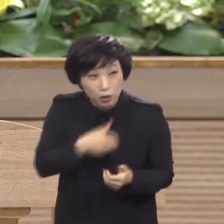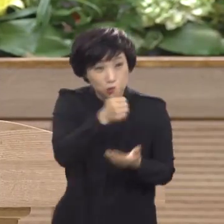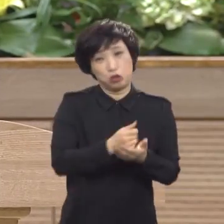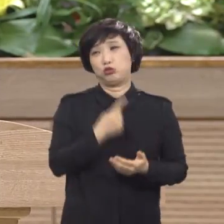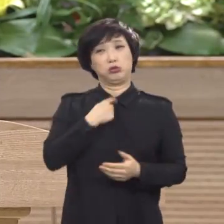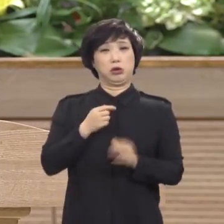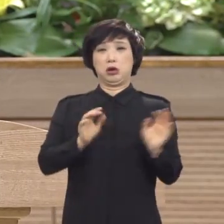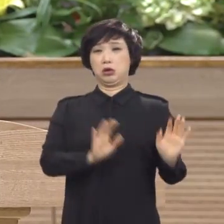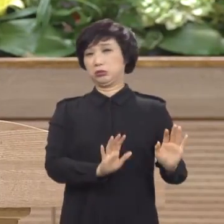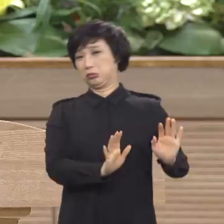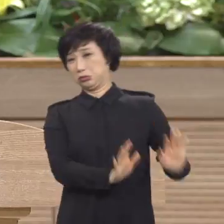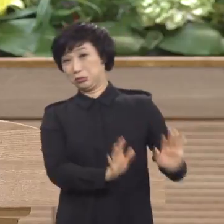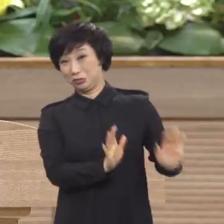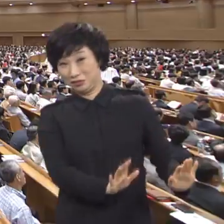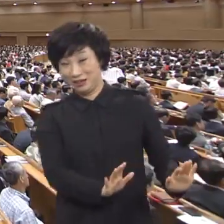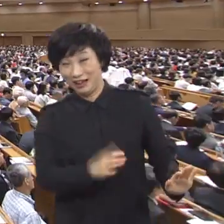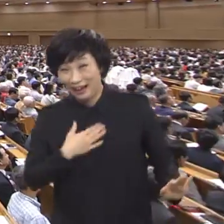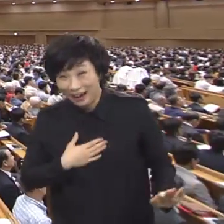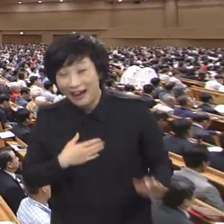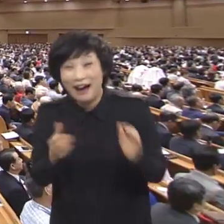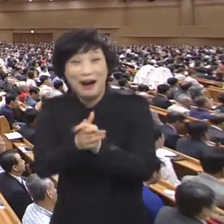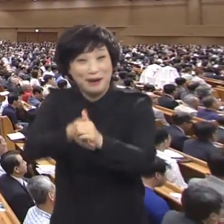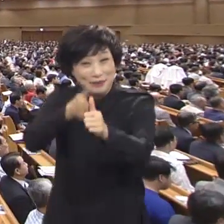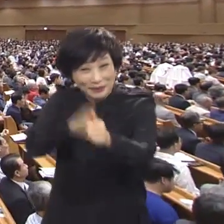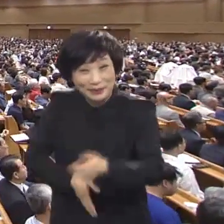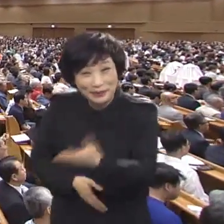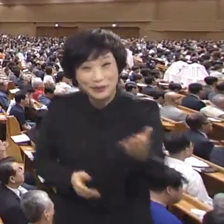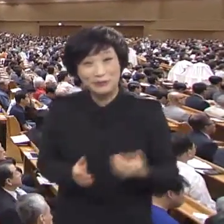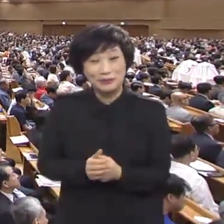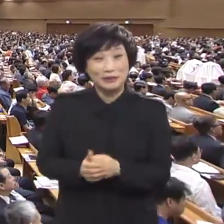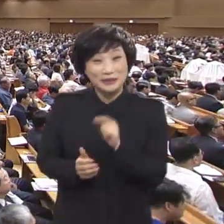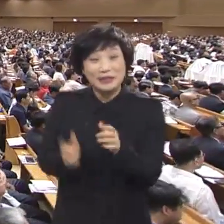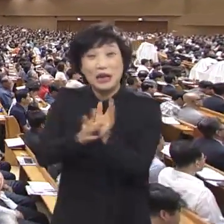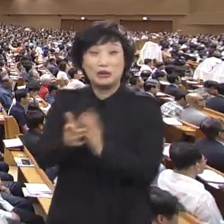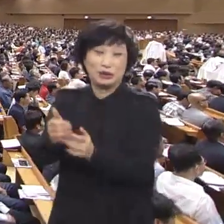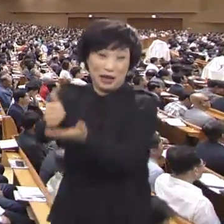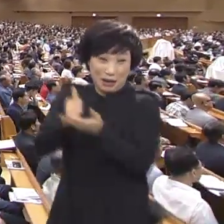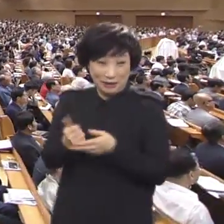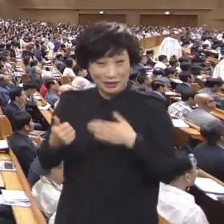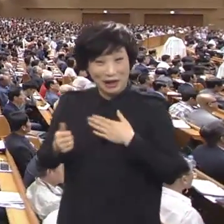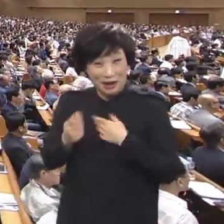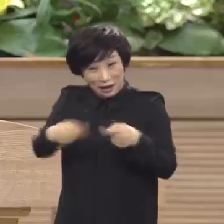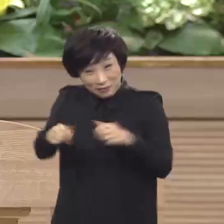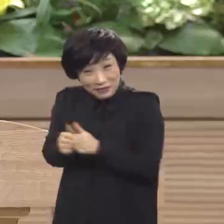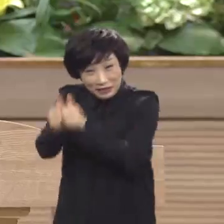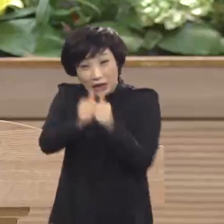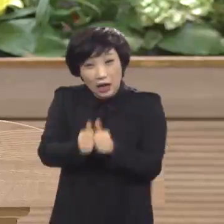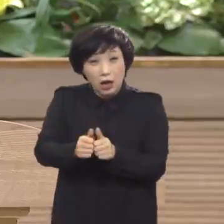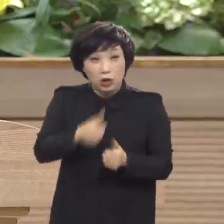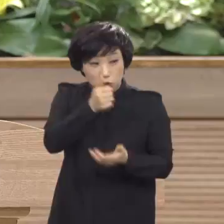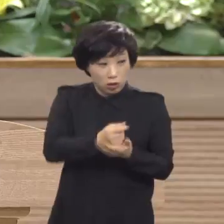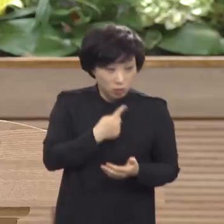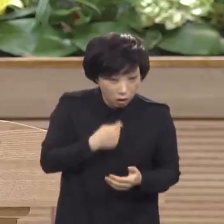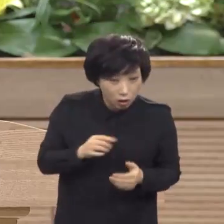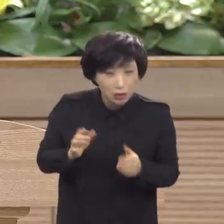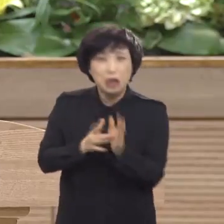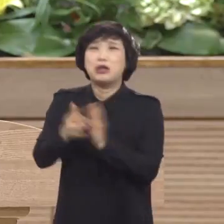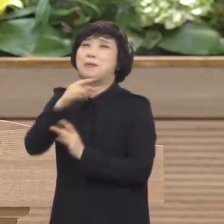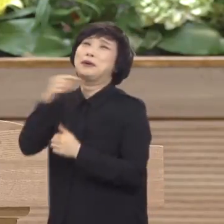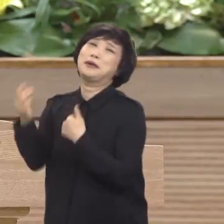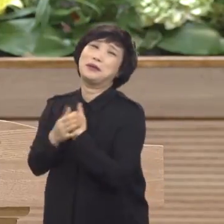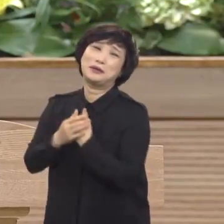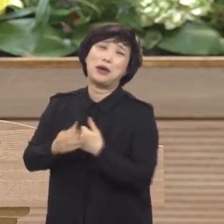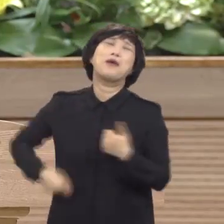짓지 않는다. 아멘 합시다. 그가 내 안에 있으므로 죄를 져도 그 피로